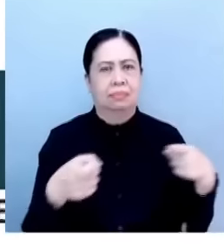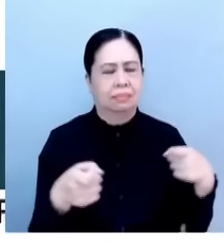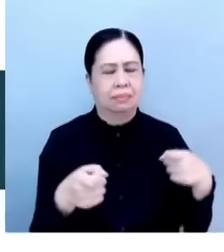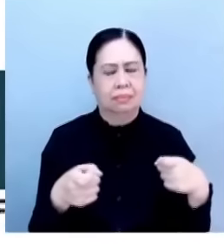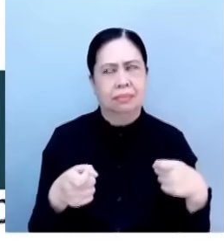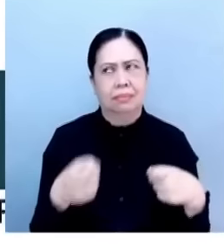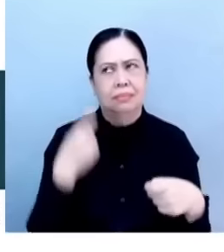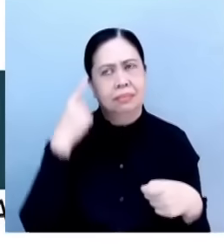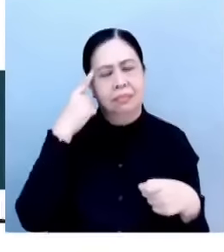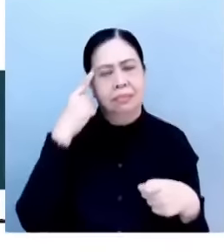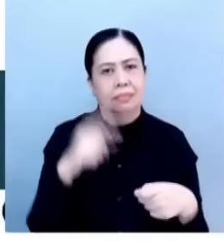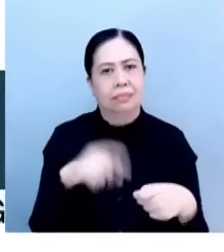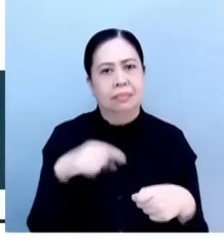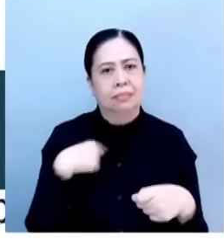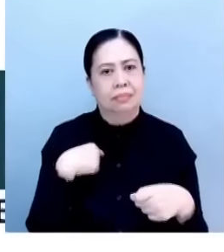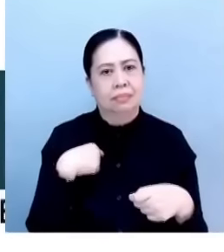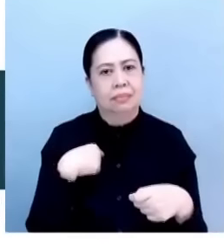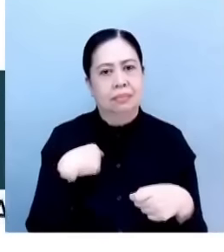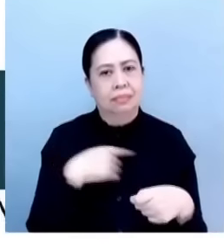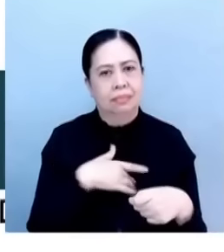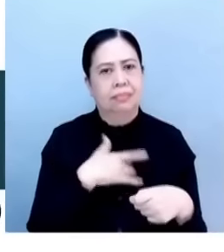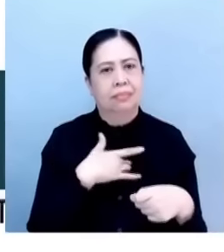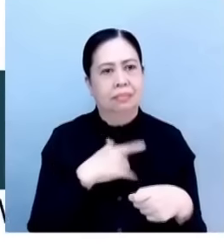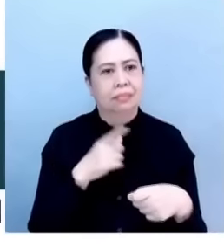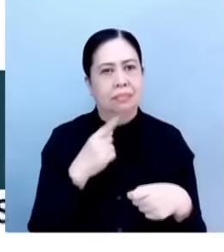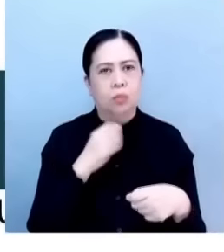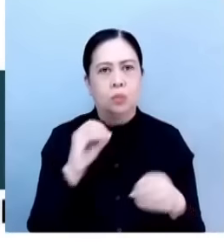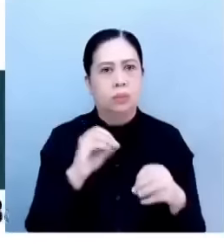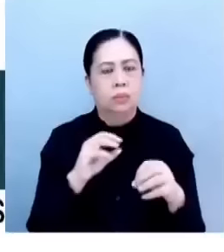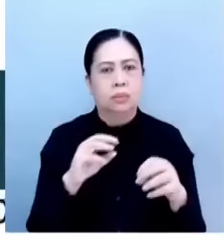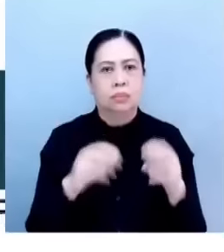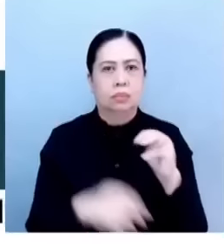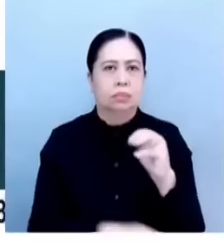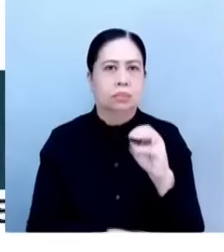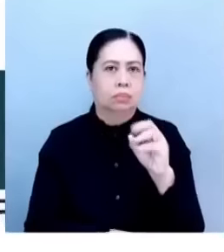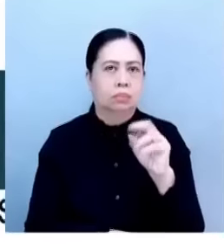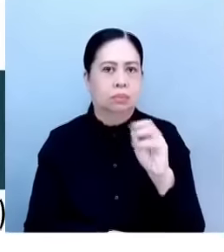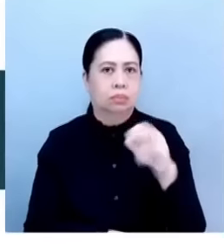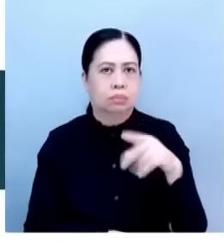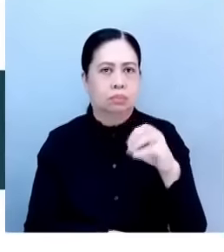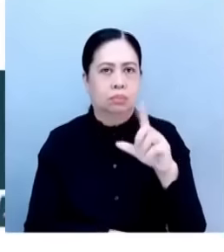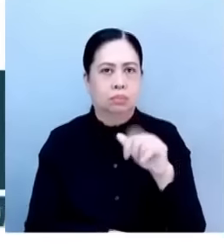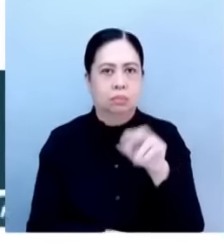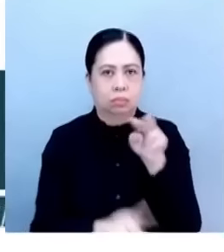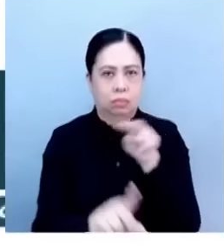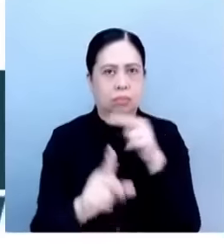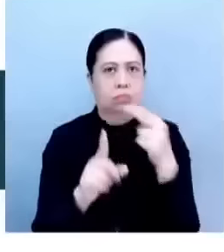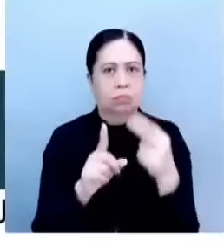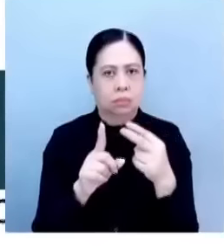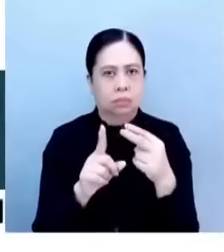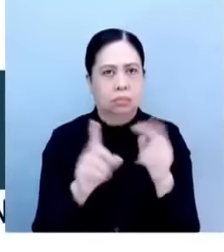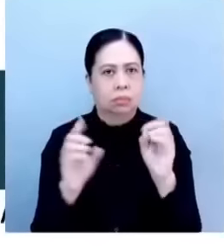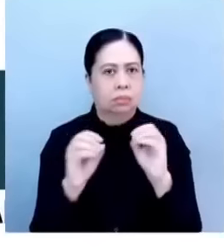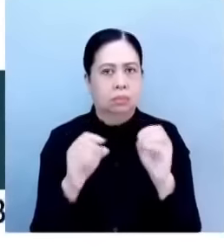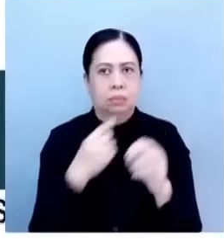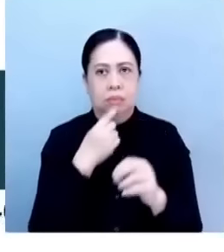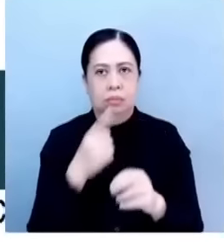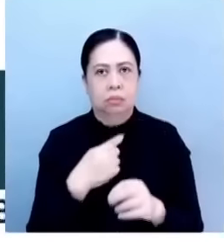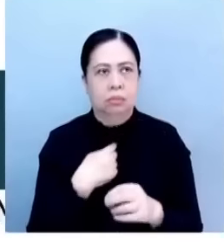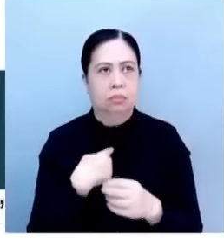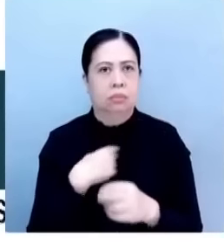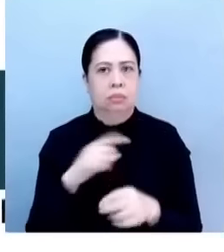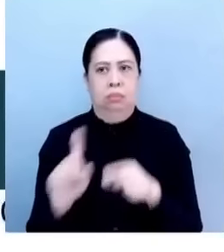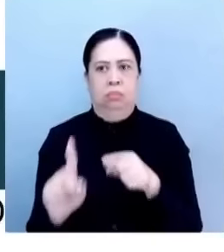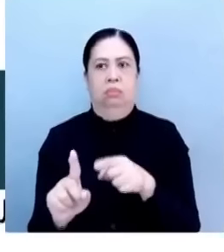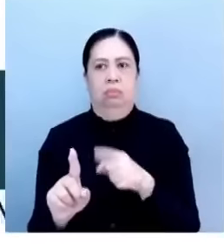I think there's no monopoly of what a person perceives. Walang mga kapagsabi na yung isa